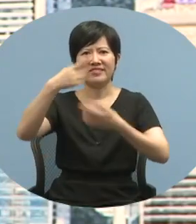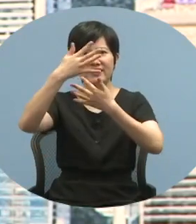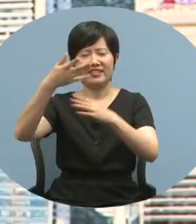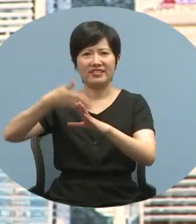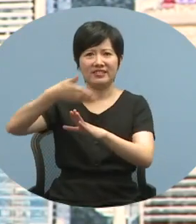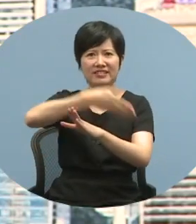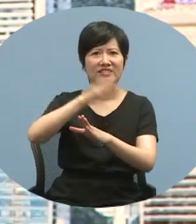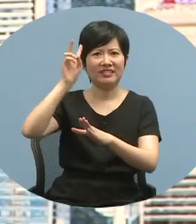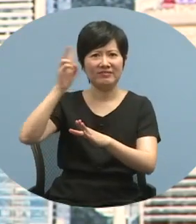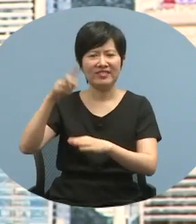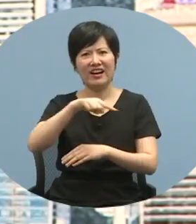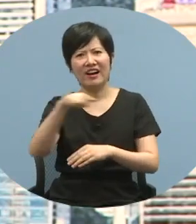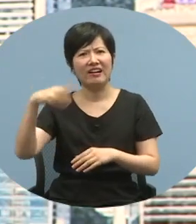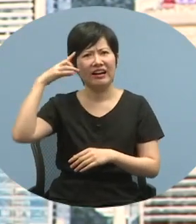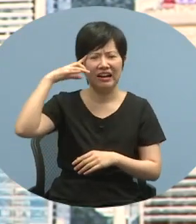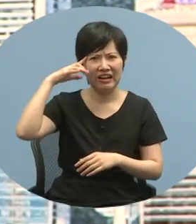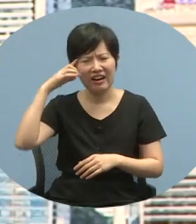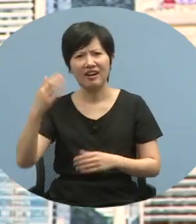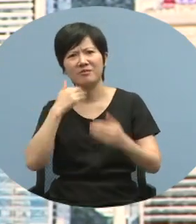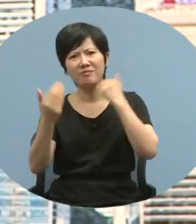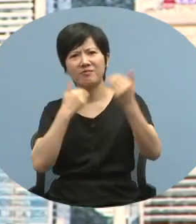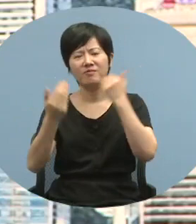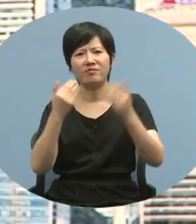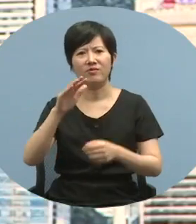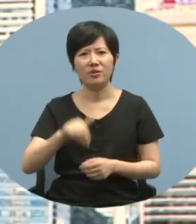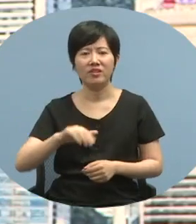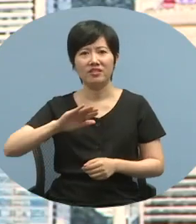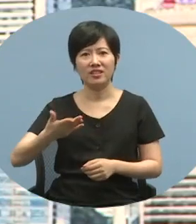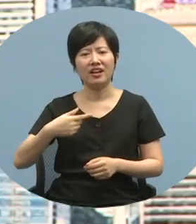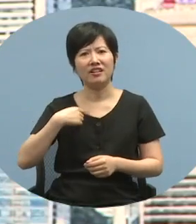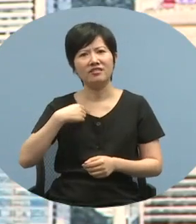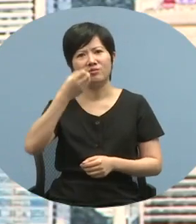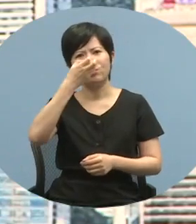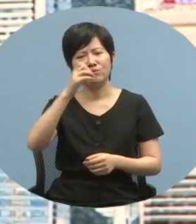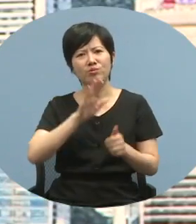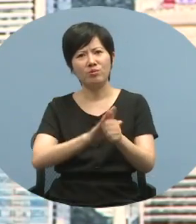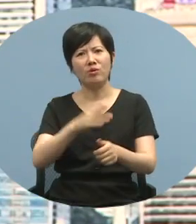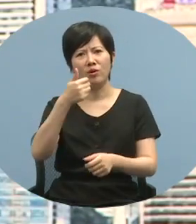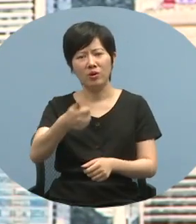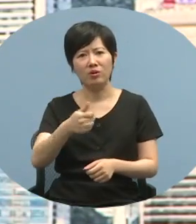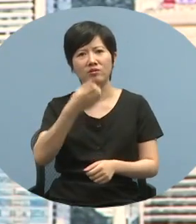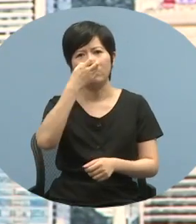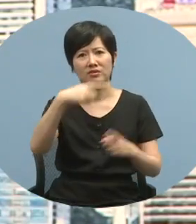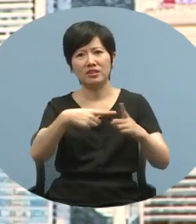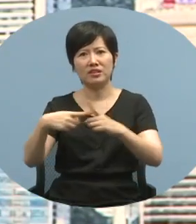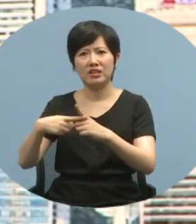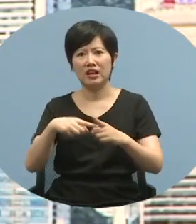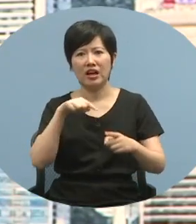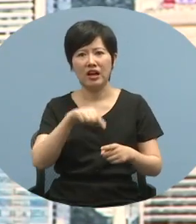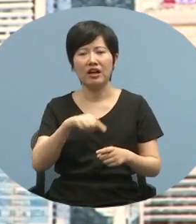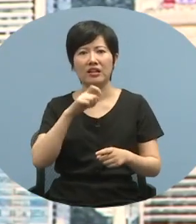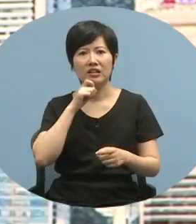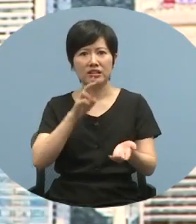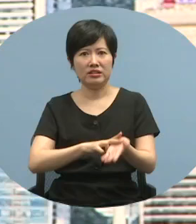之前做會引來很多揣測，會大家有些批評，但是為了香港好，為了令到市民有機會可